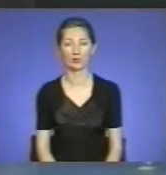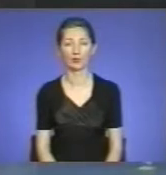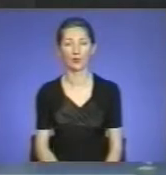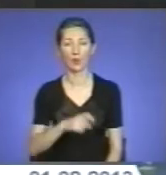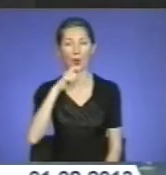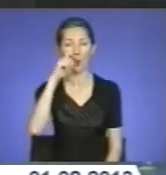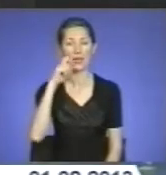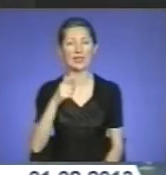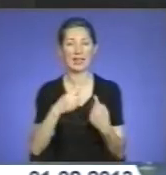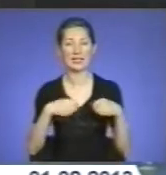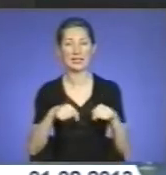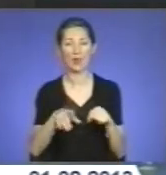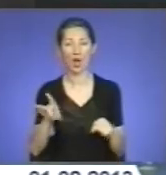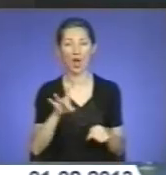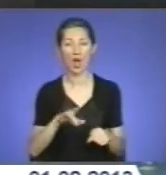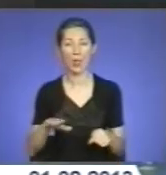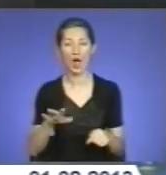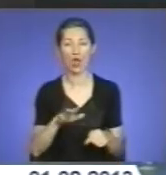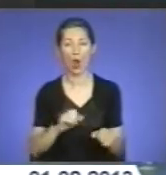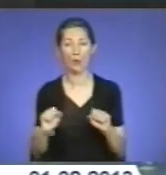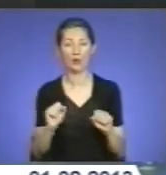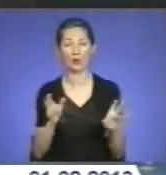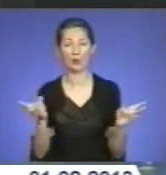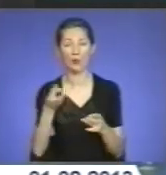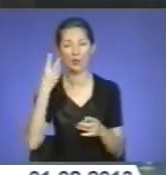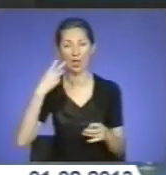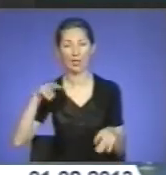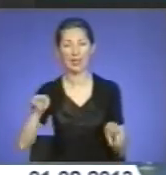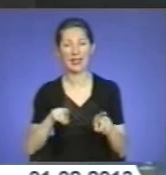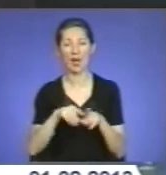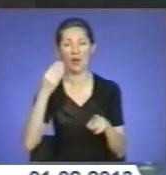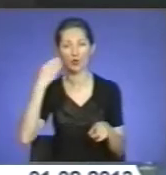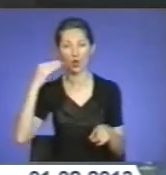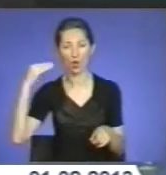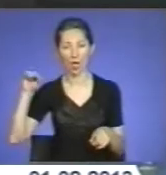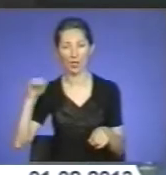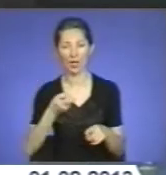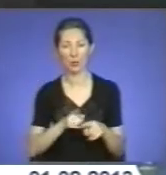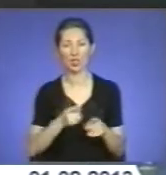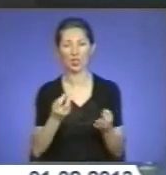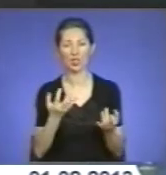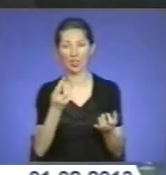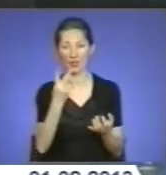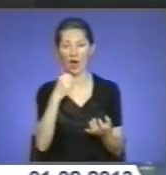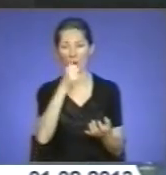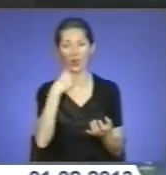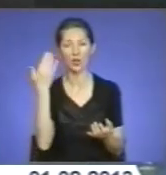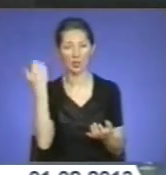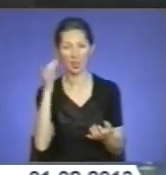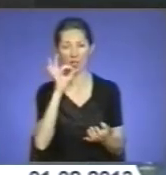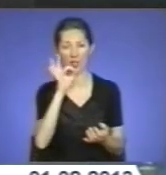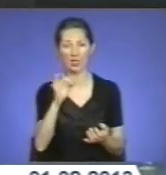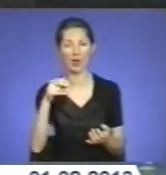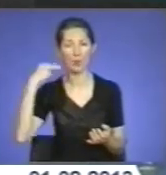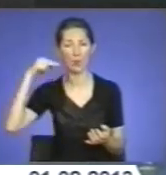Вітчизняна система регіонального управління потребує модернізації і вдосконалення. Про це ще 2 роки тому заявив президент Віктор